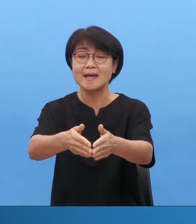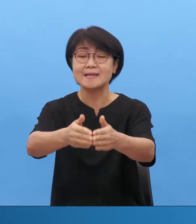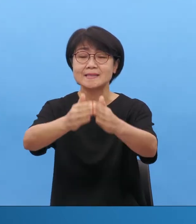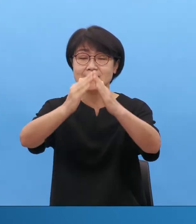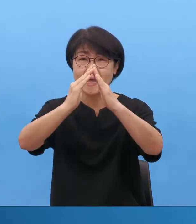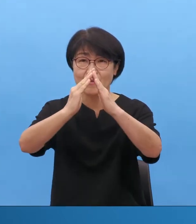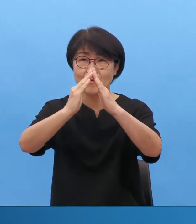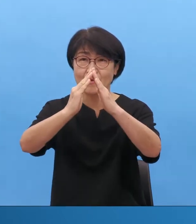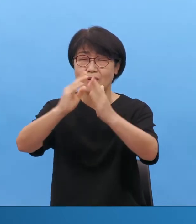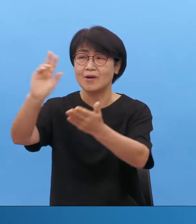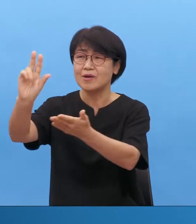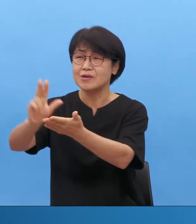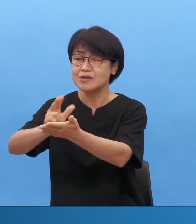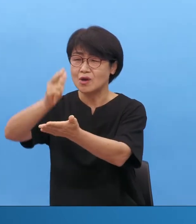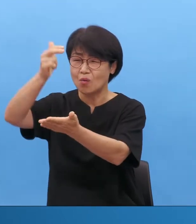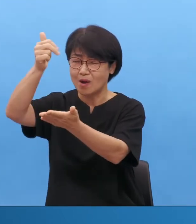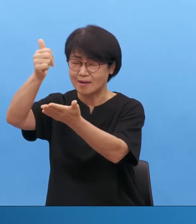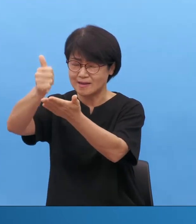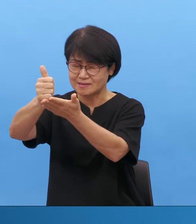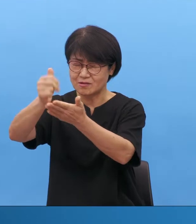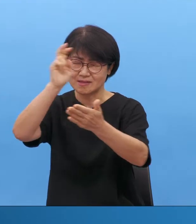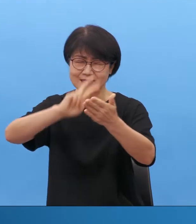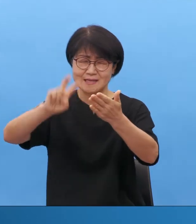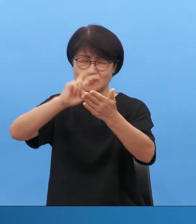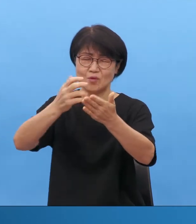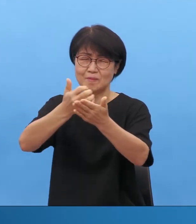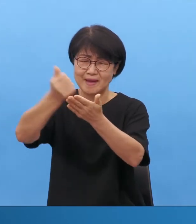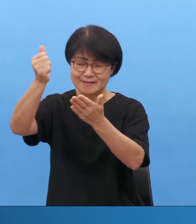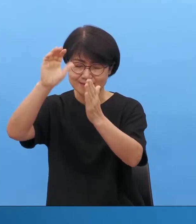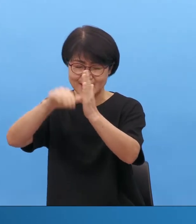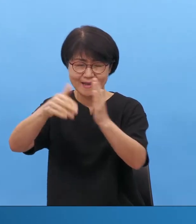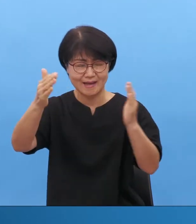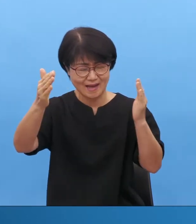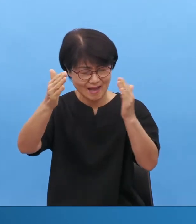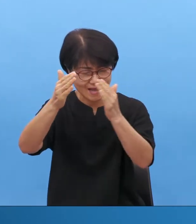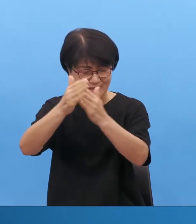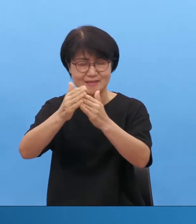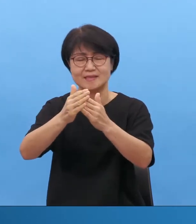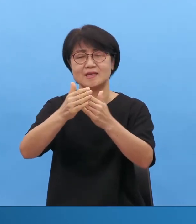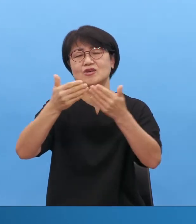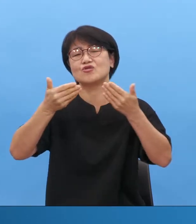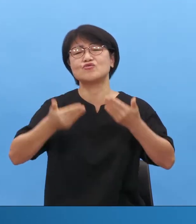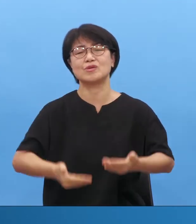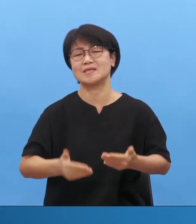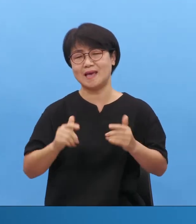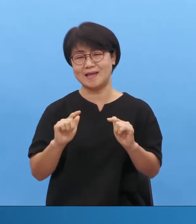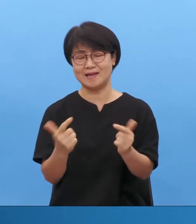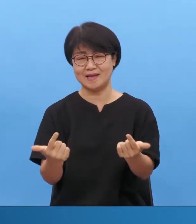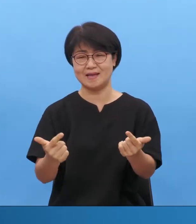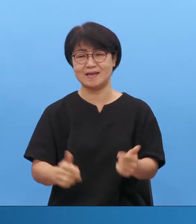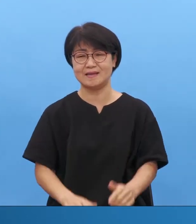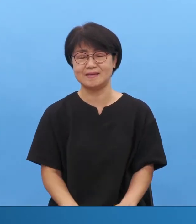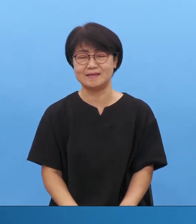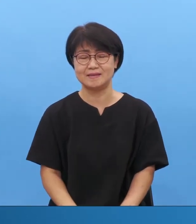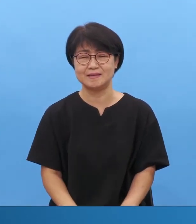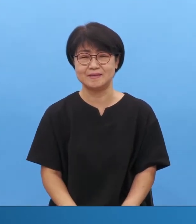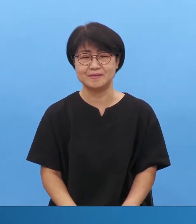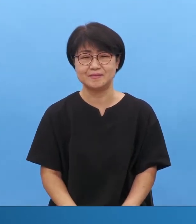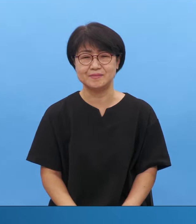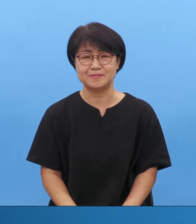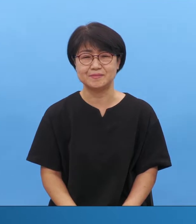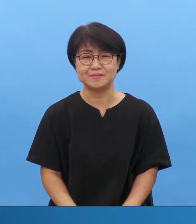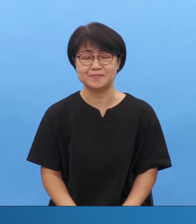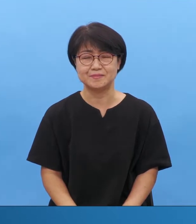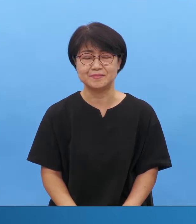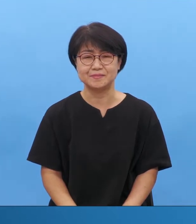하시기까지 그로 쉬지 못하게 하라. And it continues to say, give yourself no rest and give him no rest till he establishes Jerusalem. Make her praise of